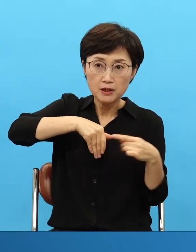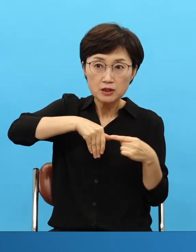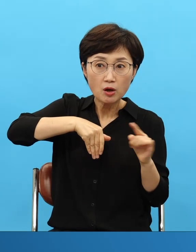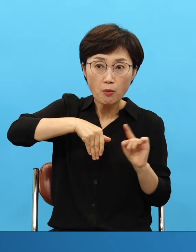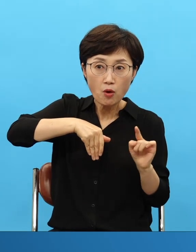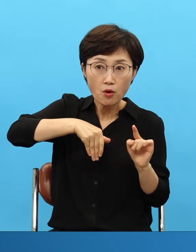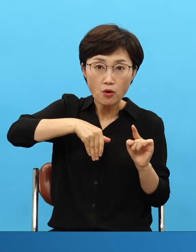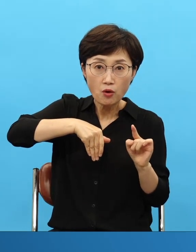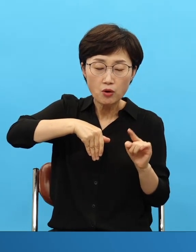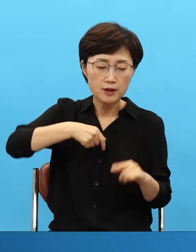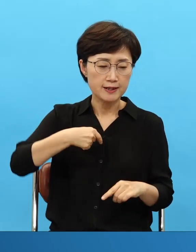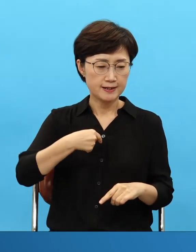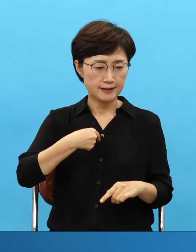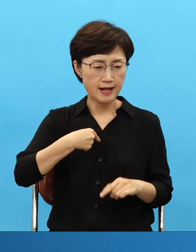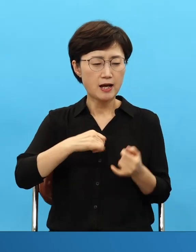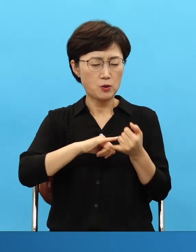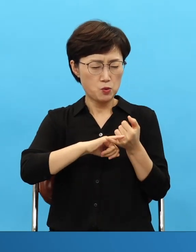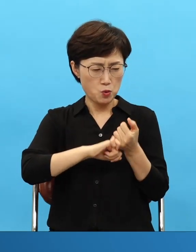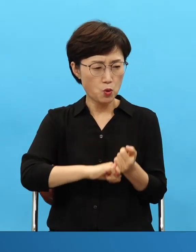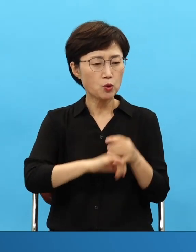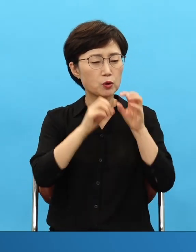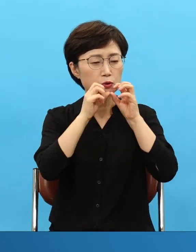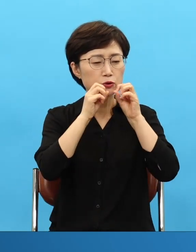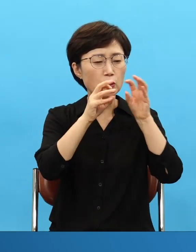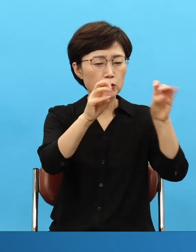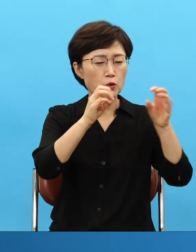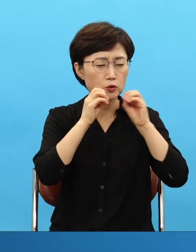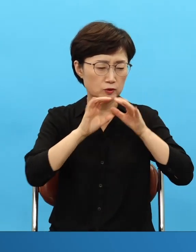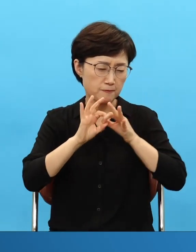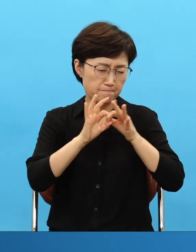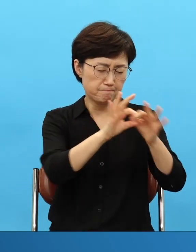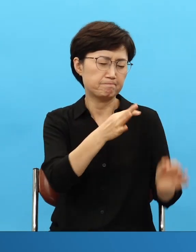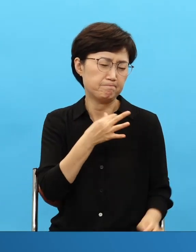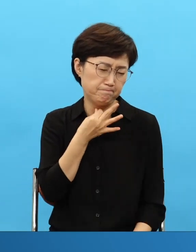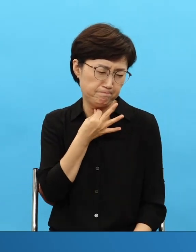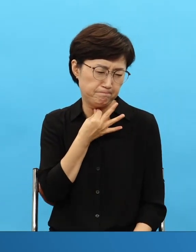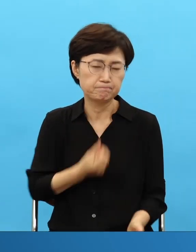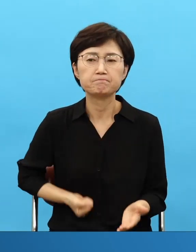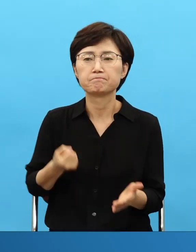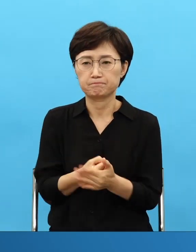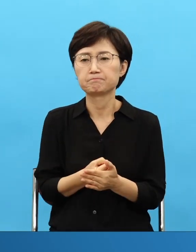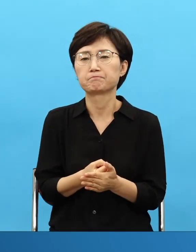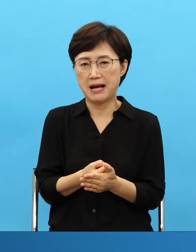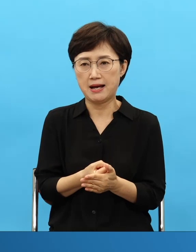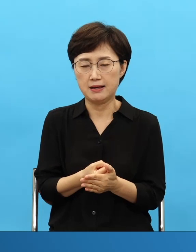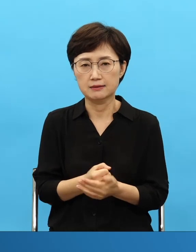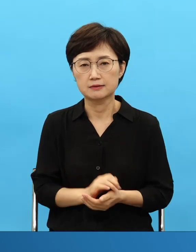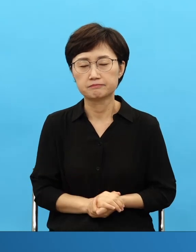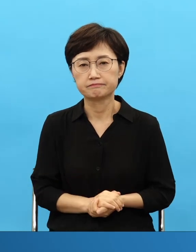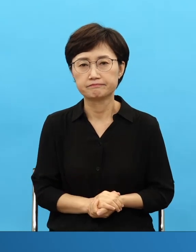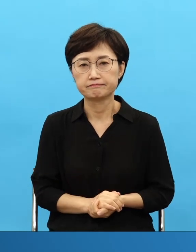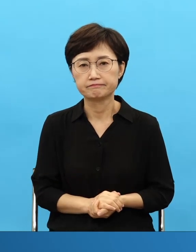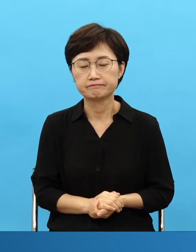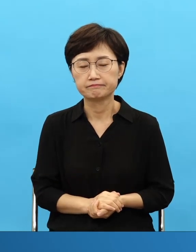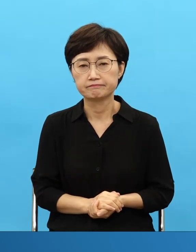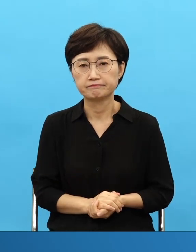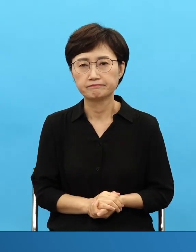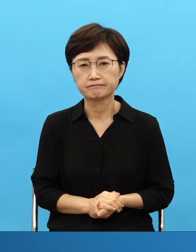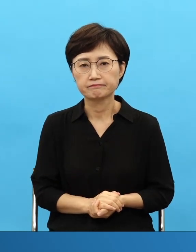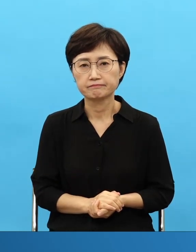되겠다. After receiving the gospel, what did I plant in my heart? I must absolutely partake in this evangelism movement.